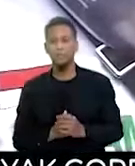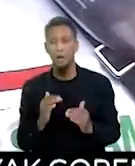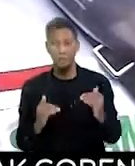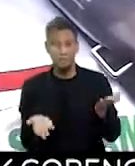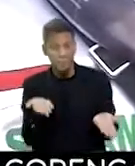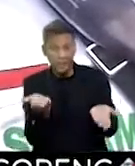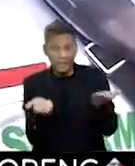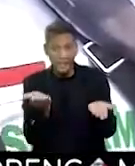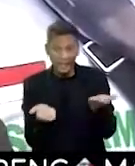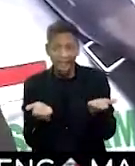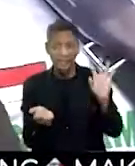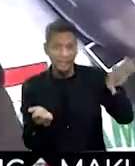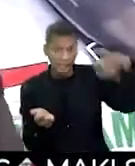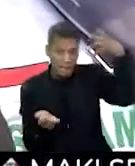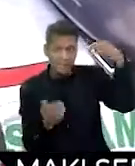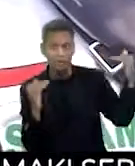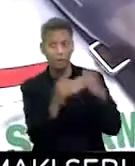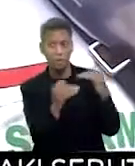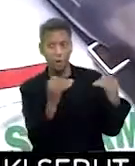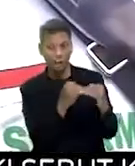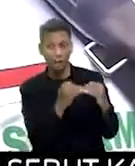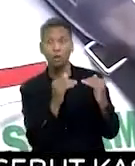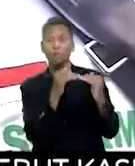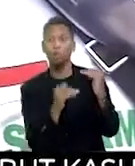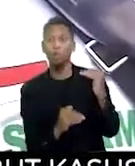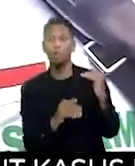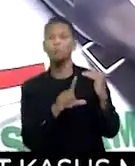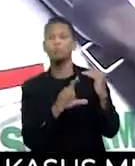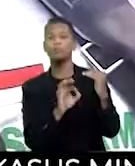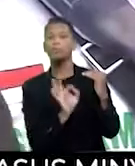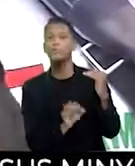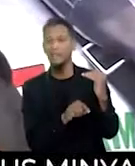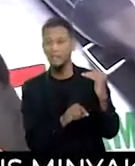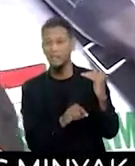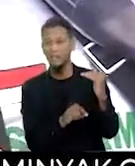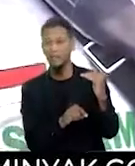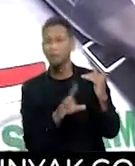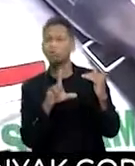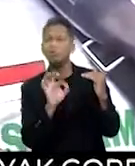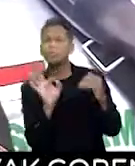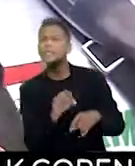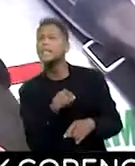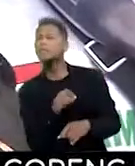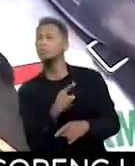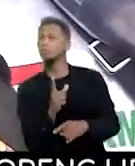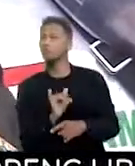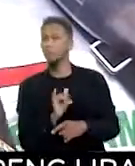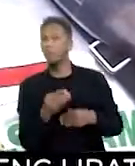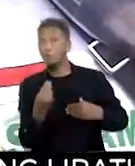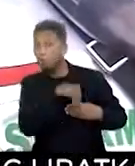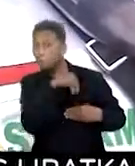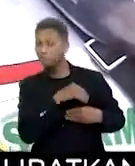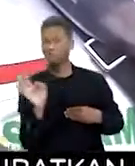dispun, penurunan harga itu mencapai 70%. Kalau 70% kan sudah enggak balik modal pun tidak lagi. Itu